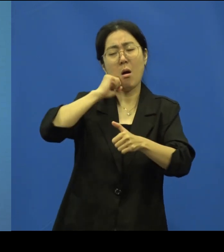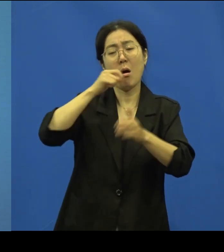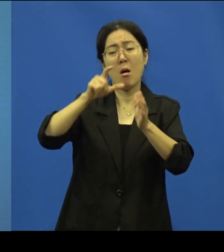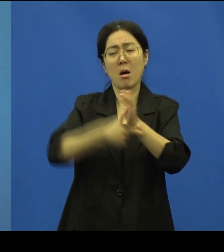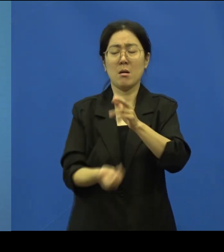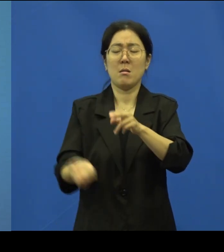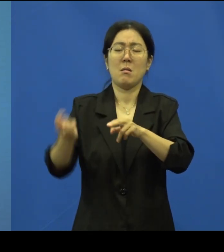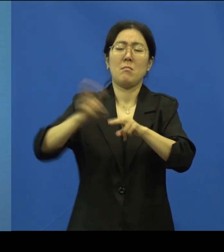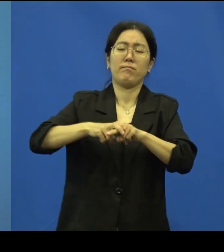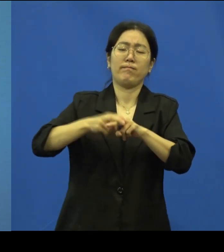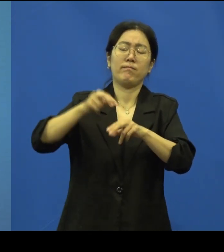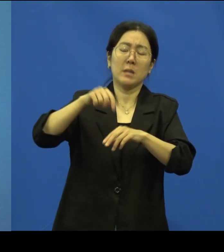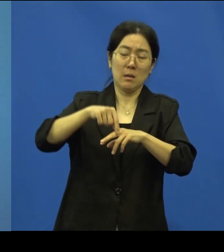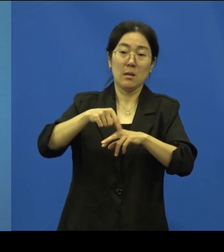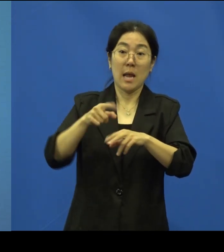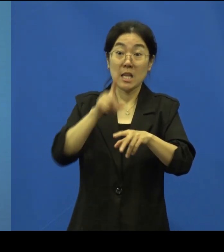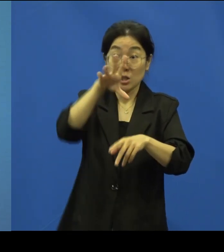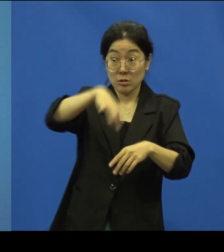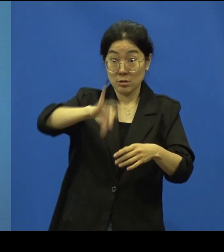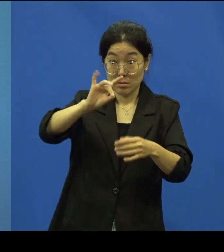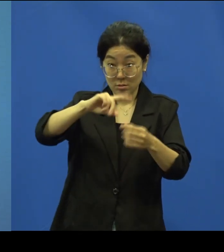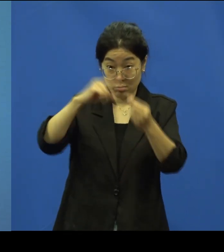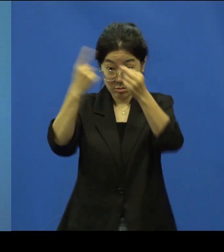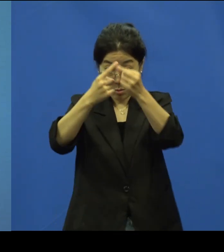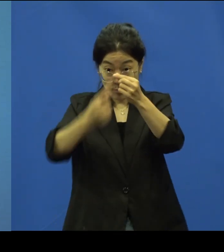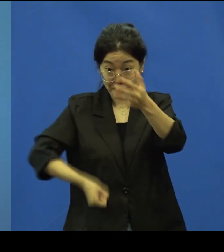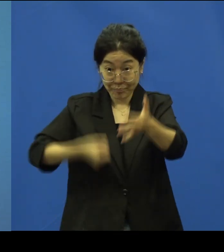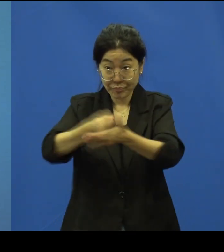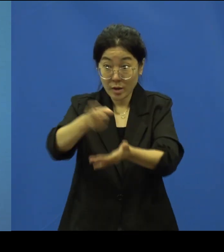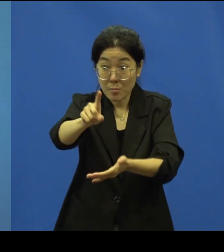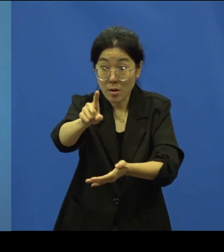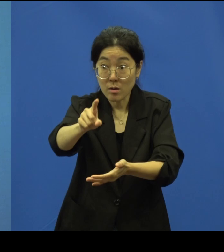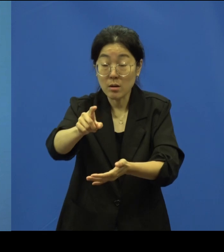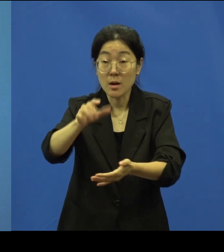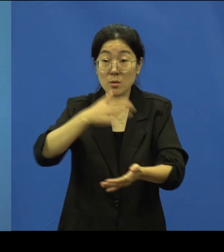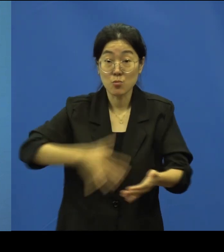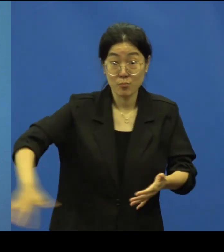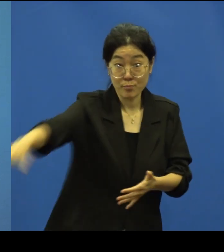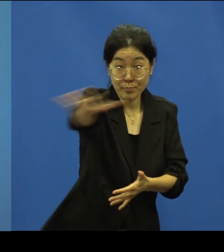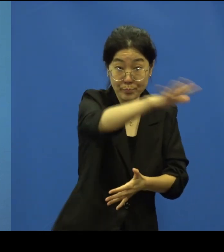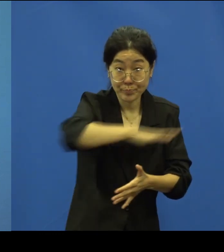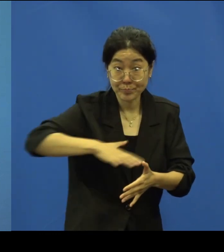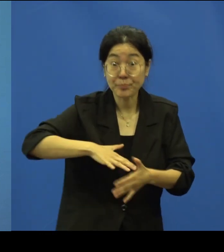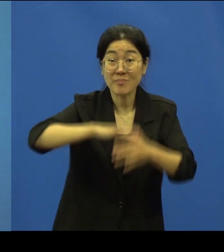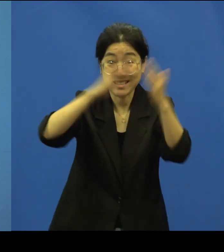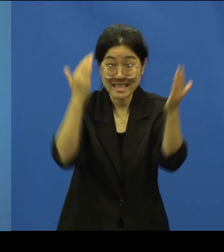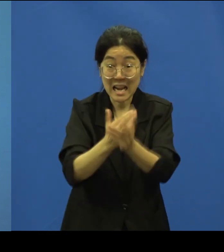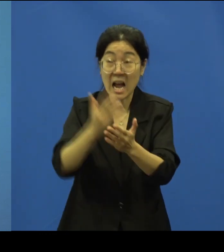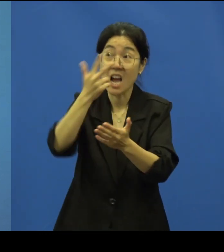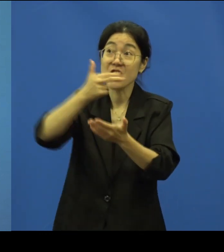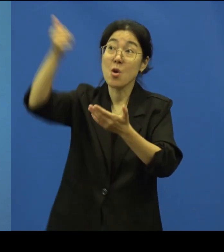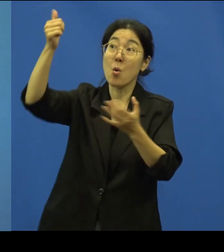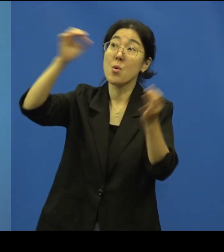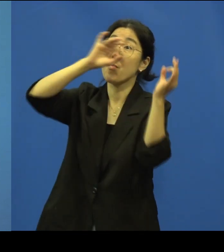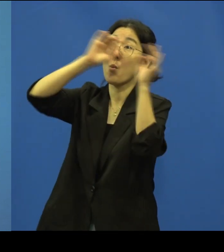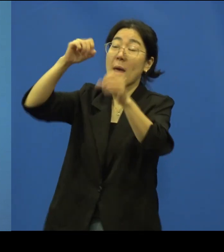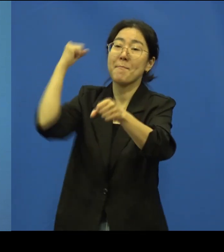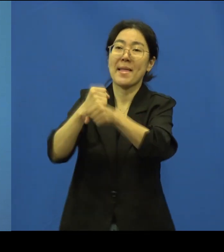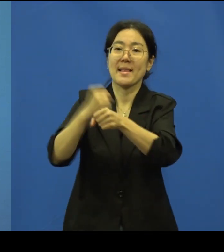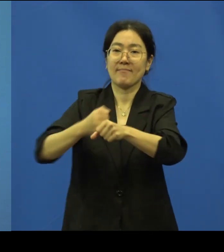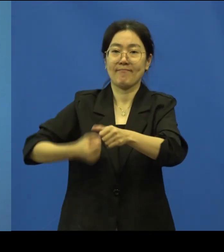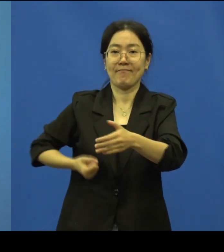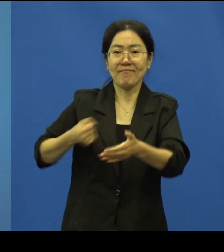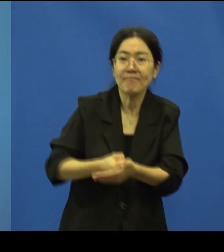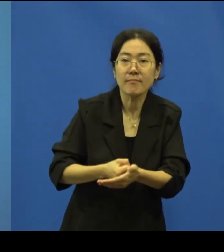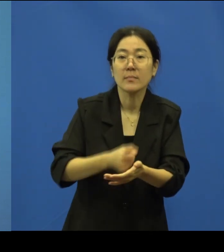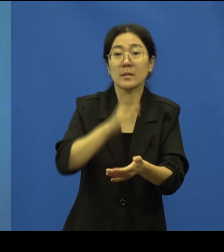여호와 하나님만 찾게 하겠다, 이러한 정책을 펼쳤어요. 여기 4절을 한 번 더 보시면 이렇게 돼 있어요.